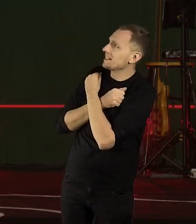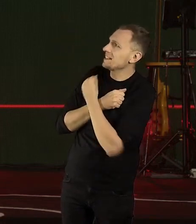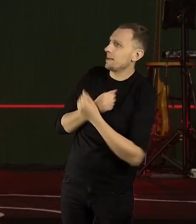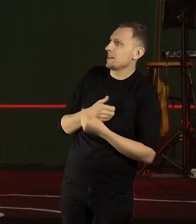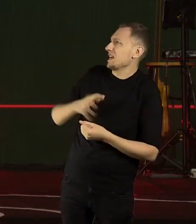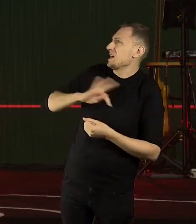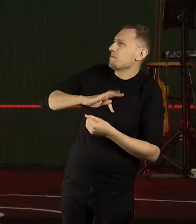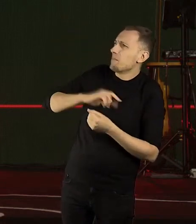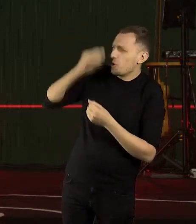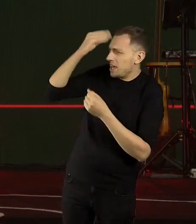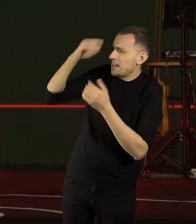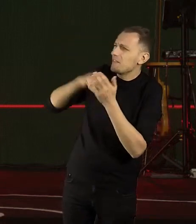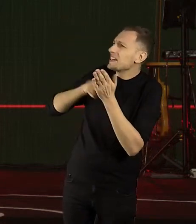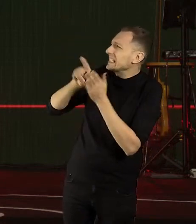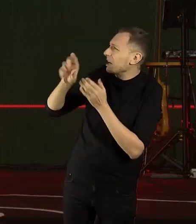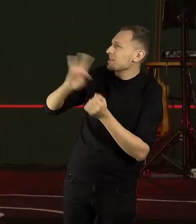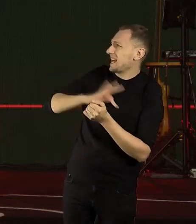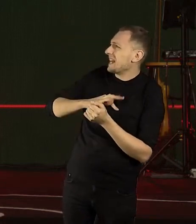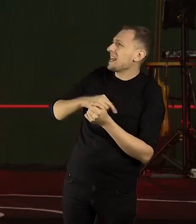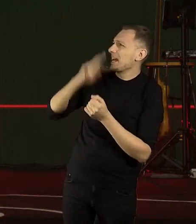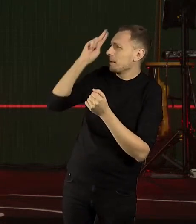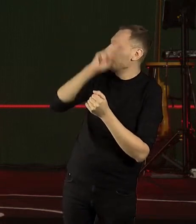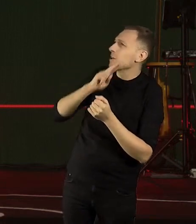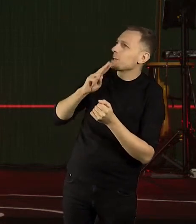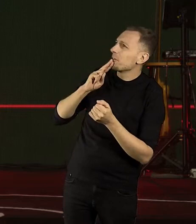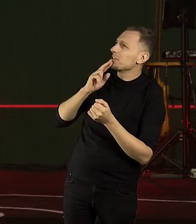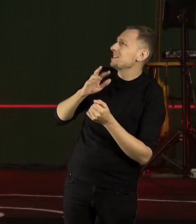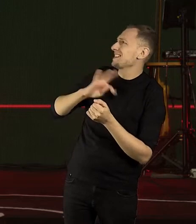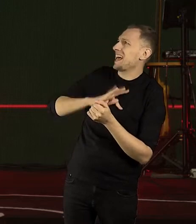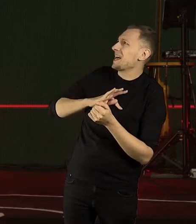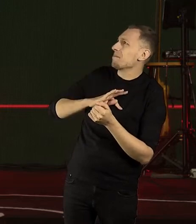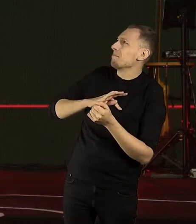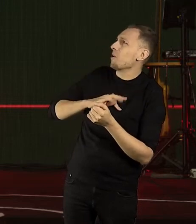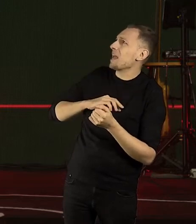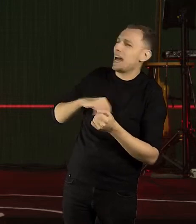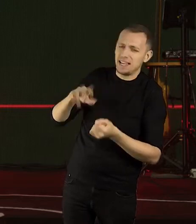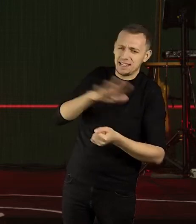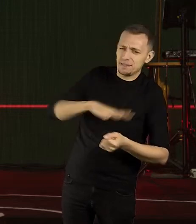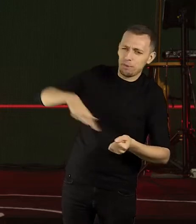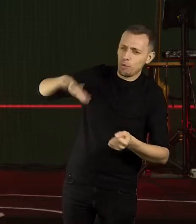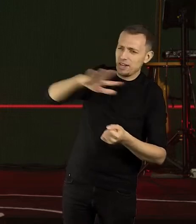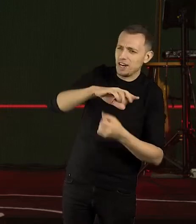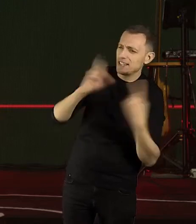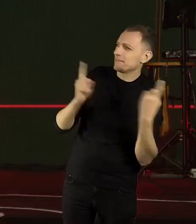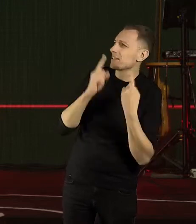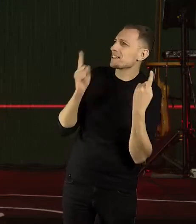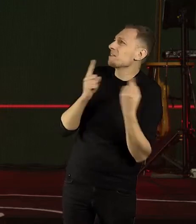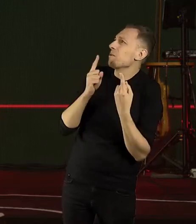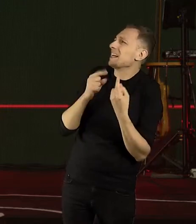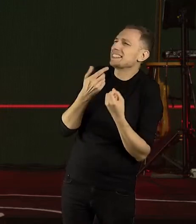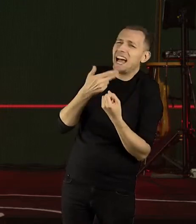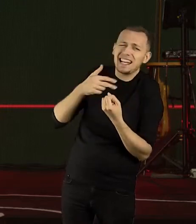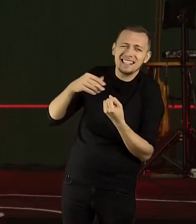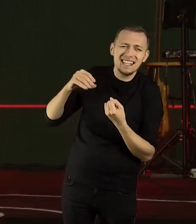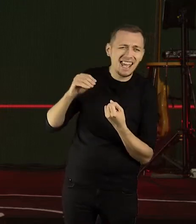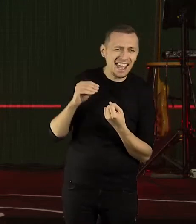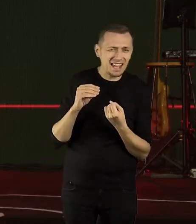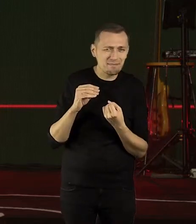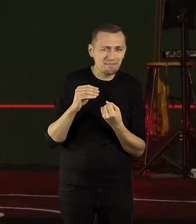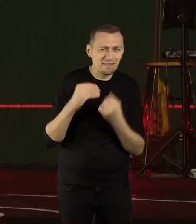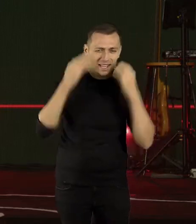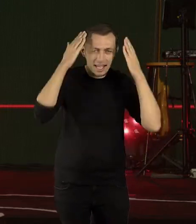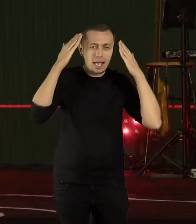z powodu wysokiej pozycji w społeczeństwie. Maria chwali Boga, ponieważ wybrał ją pomimo wszystkich